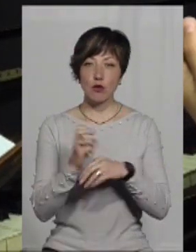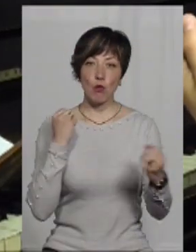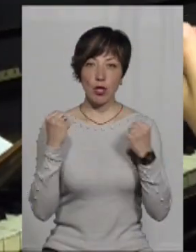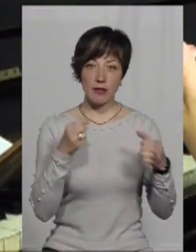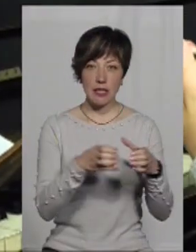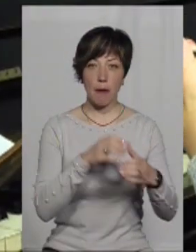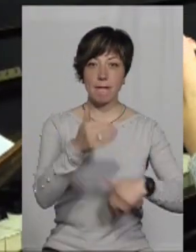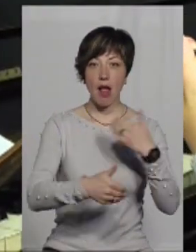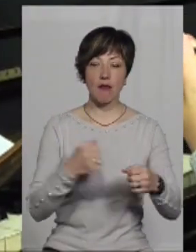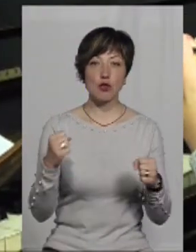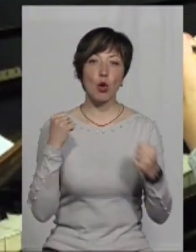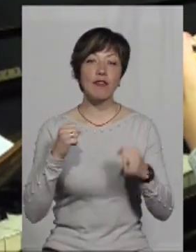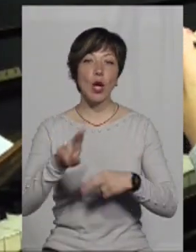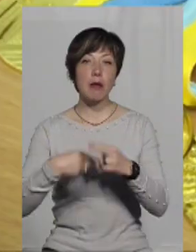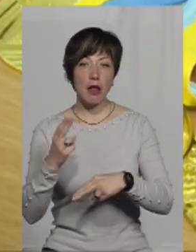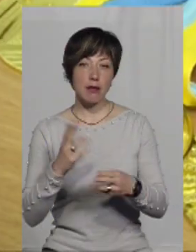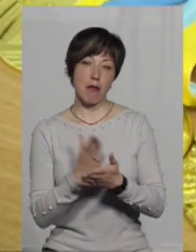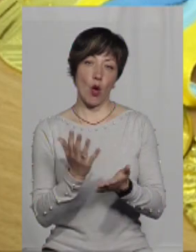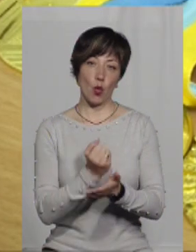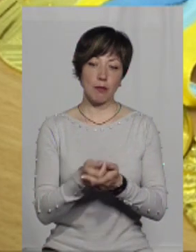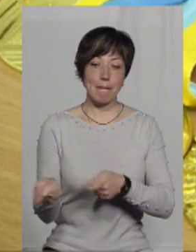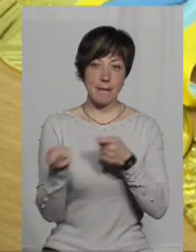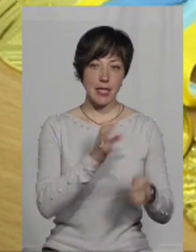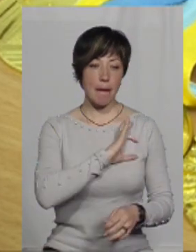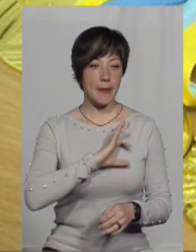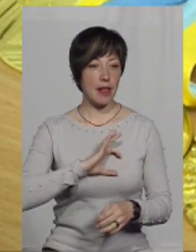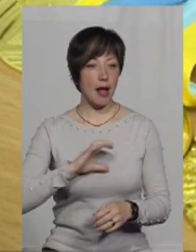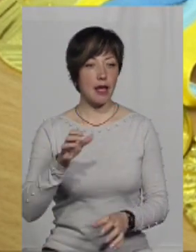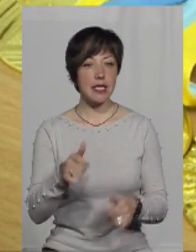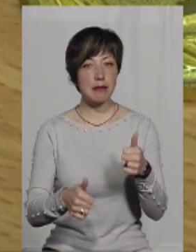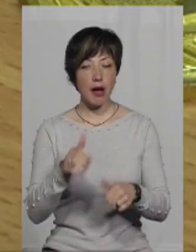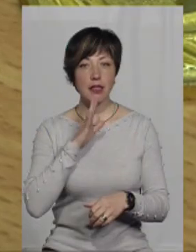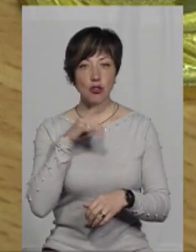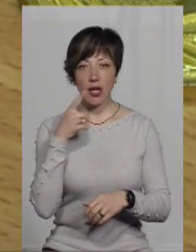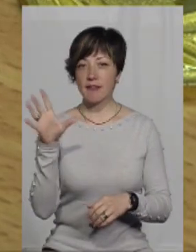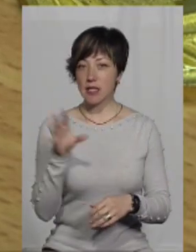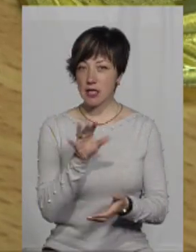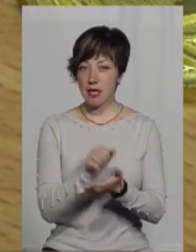спортивної гімнастики, і має успіхи. Олена Монастирська принесла її медалі зі змагань. Дівчинка